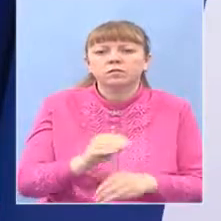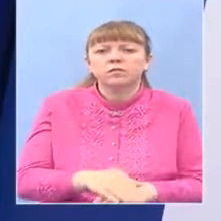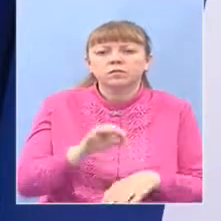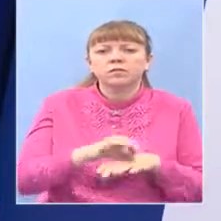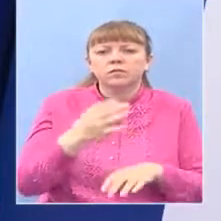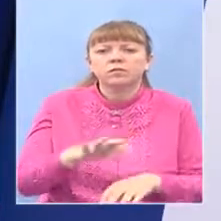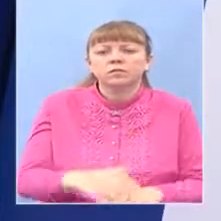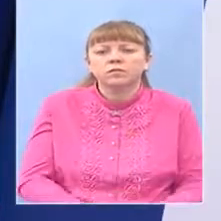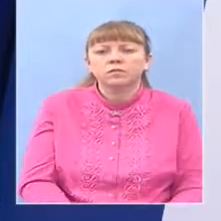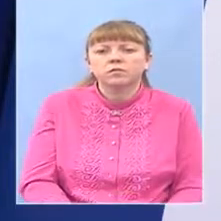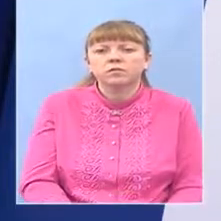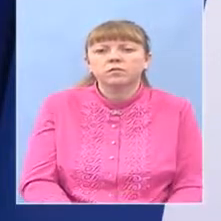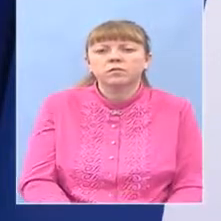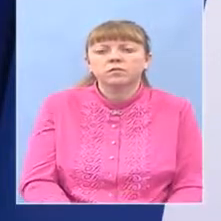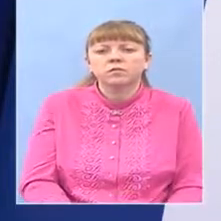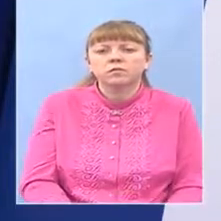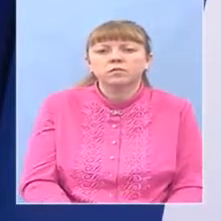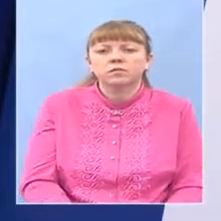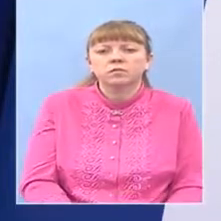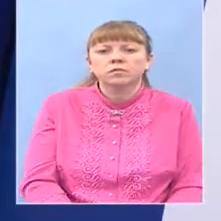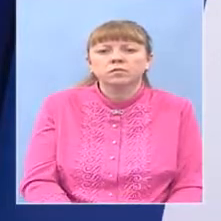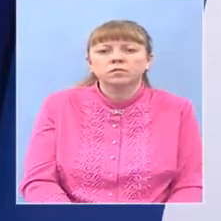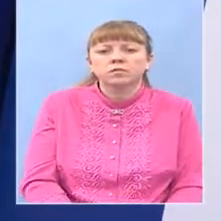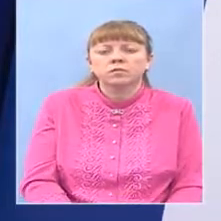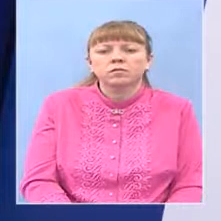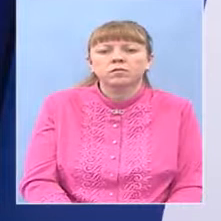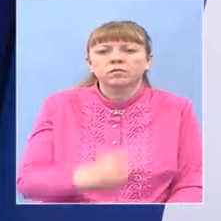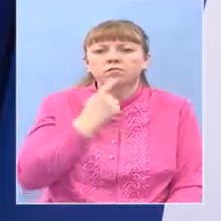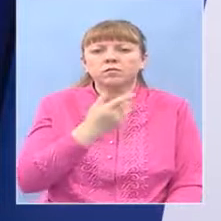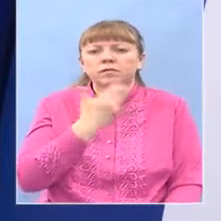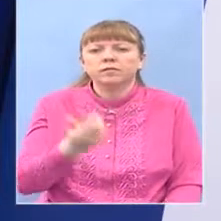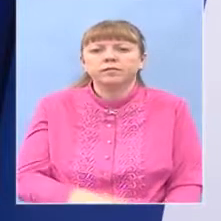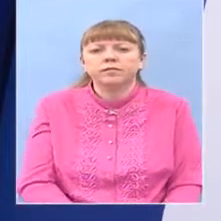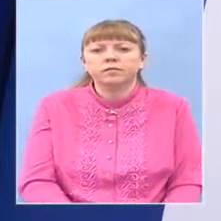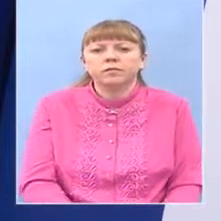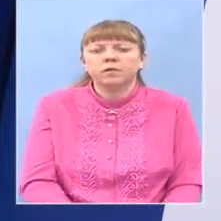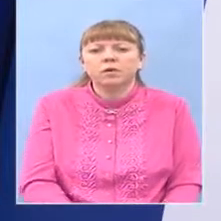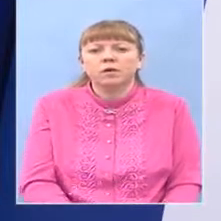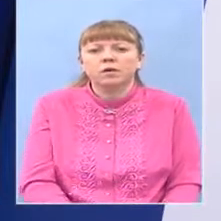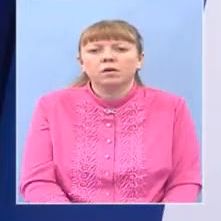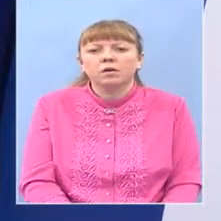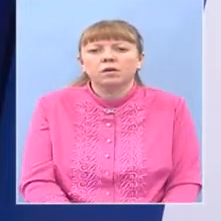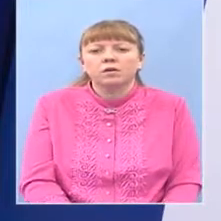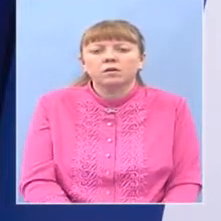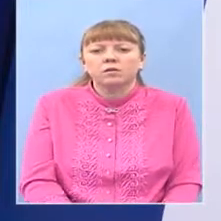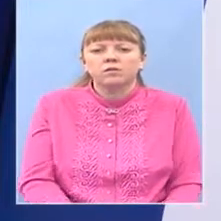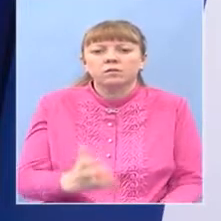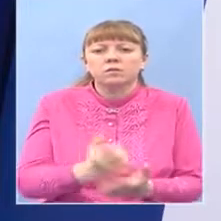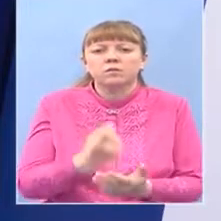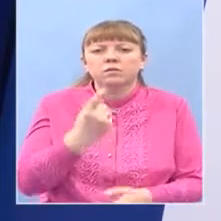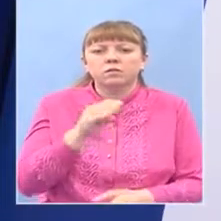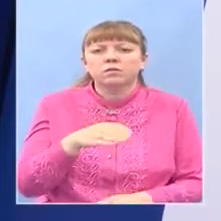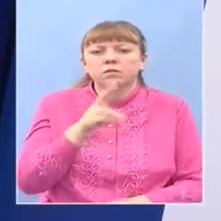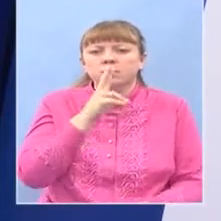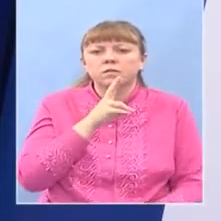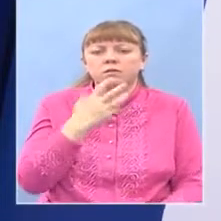проведем, потому что, нам это несложно, да, сделать это. Мы выиграли первый проект через